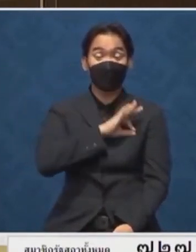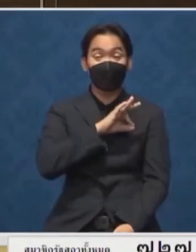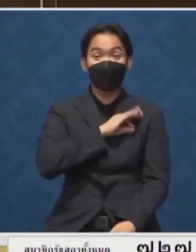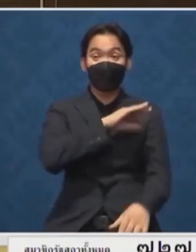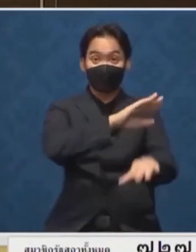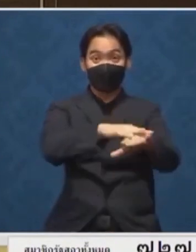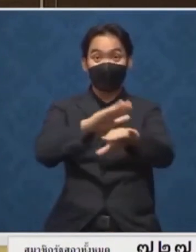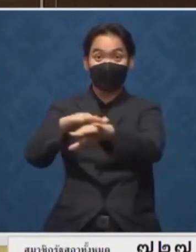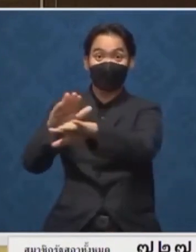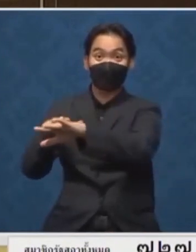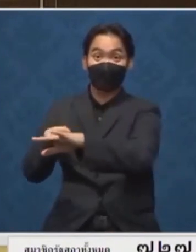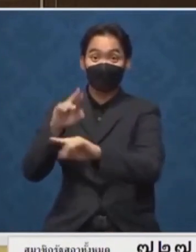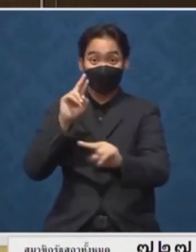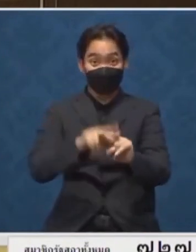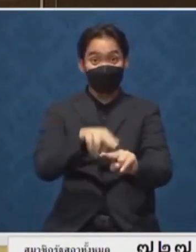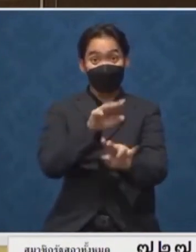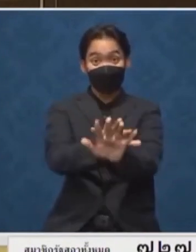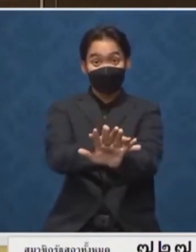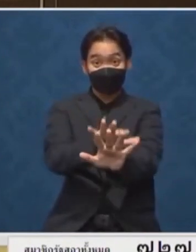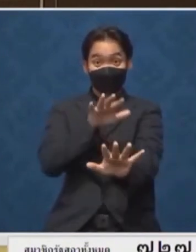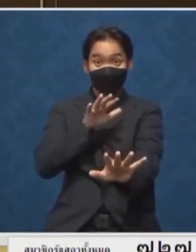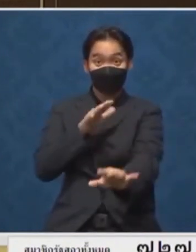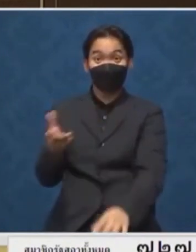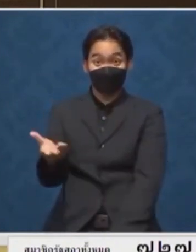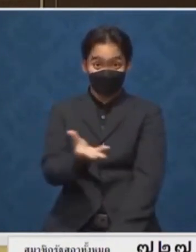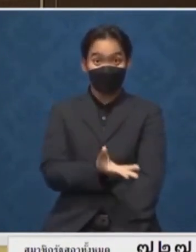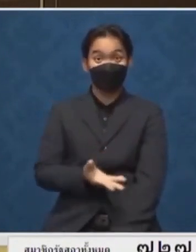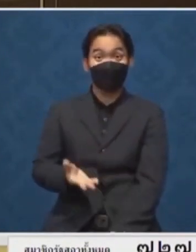ชุมเพื่อลงมติต่อไปนะครับ